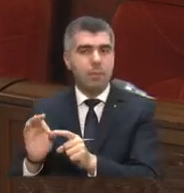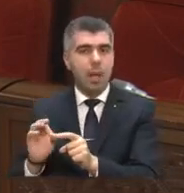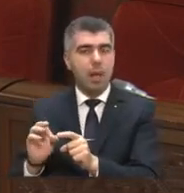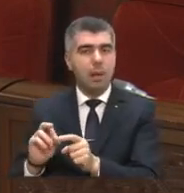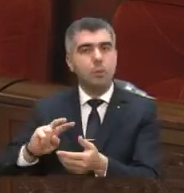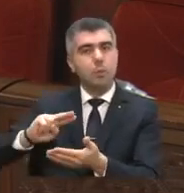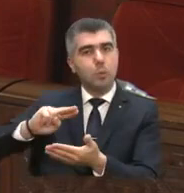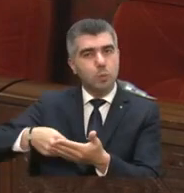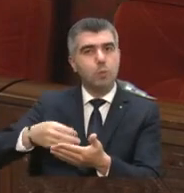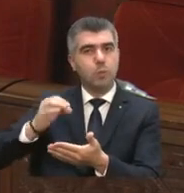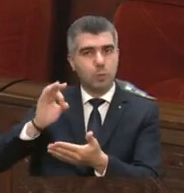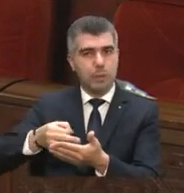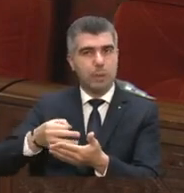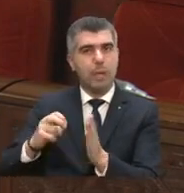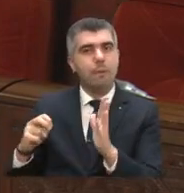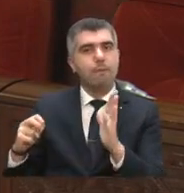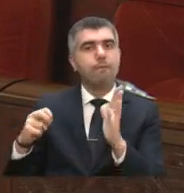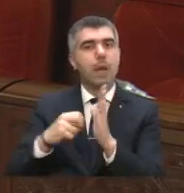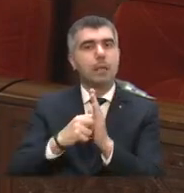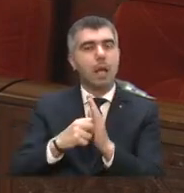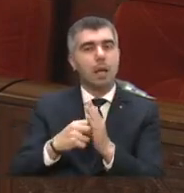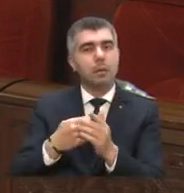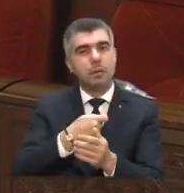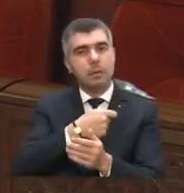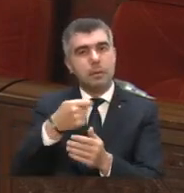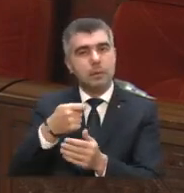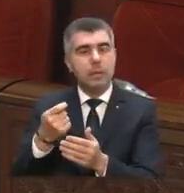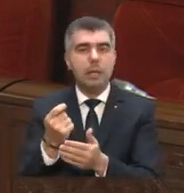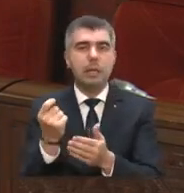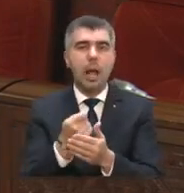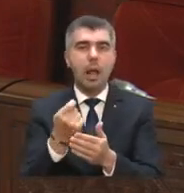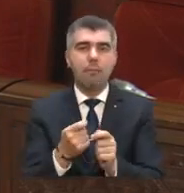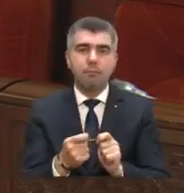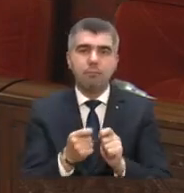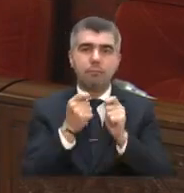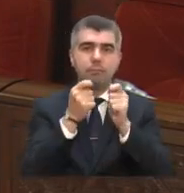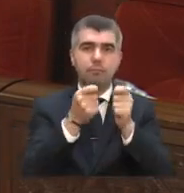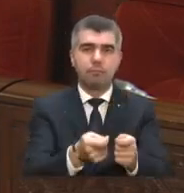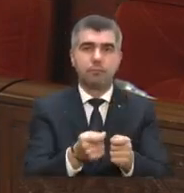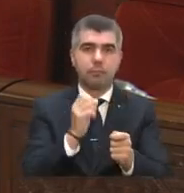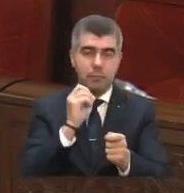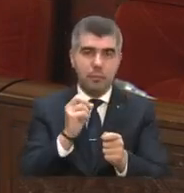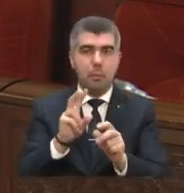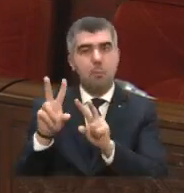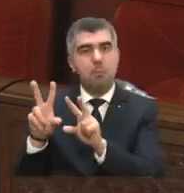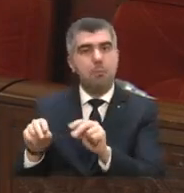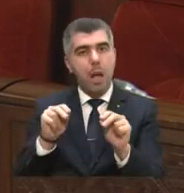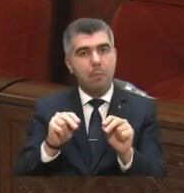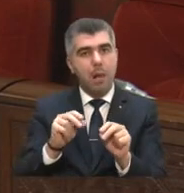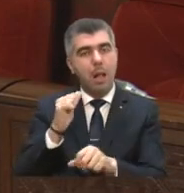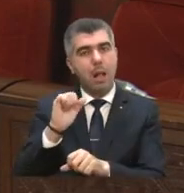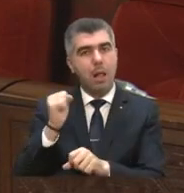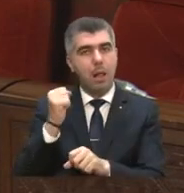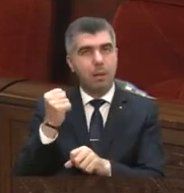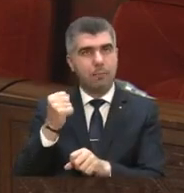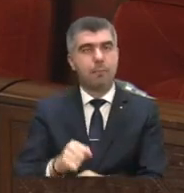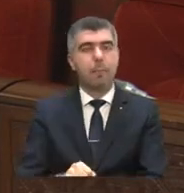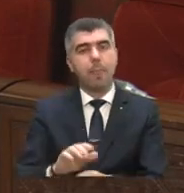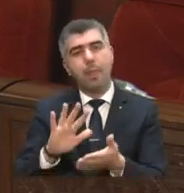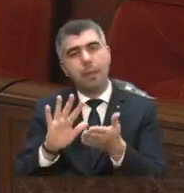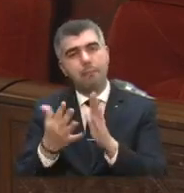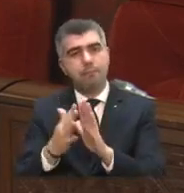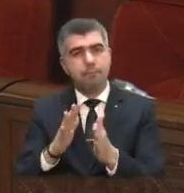على الطلبات المقدمة من طرف فئة السائقين المهنيين مقارنة مع نفس الفترة من السنوات الماضية. هذه النسبة هذه